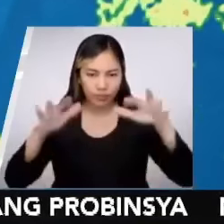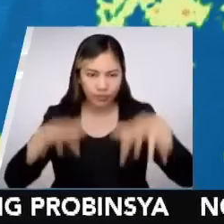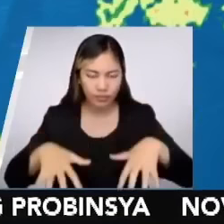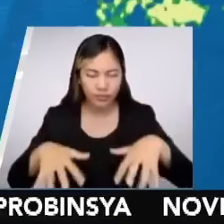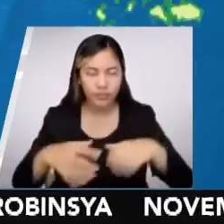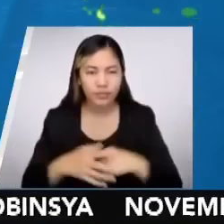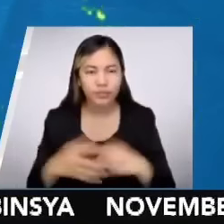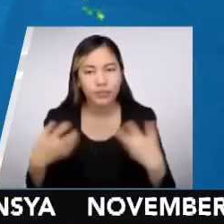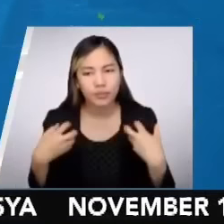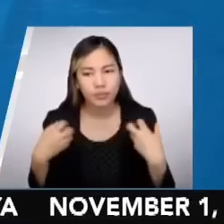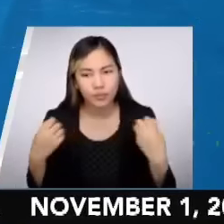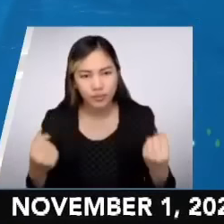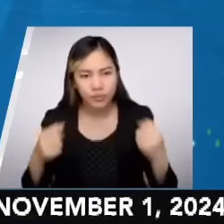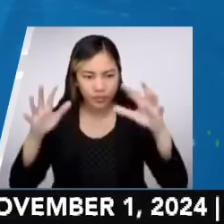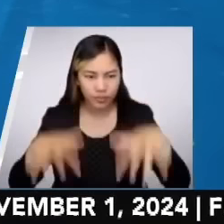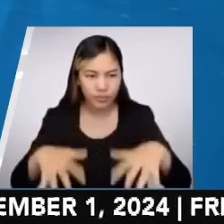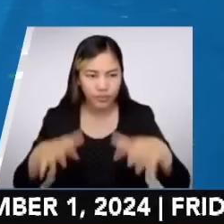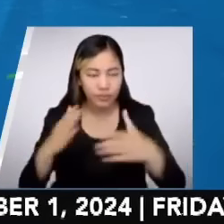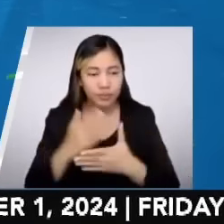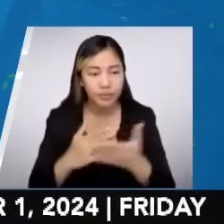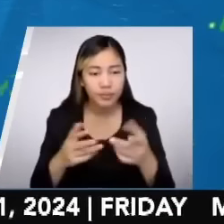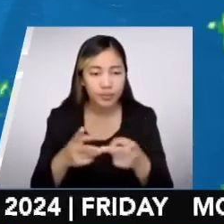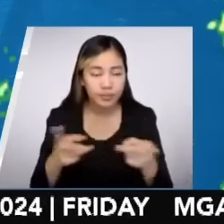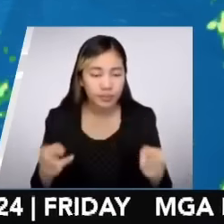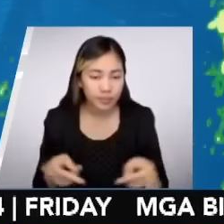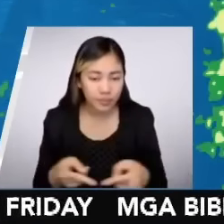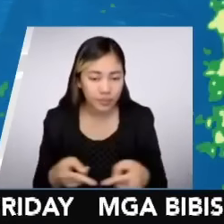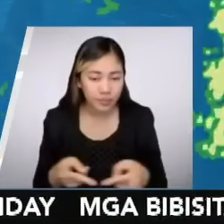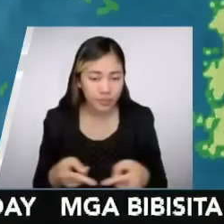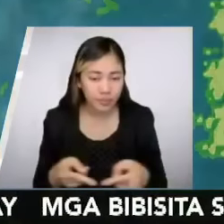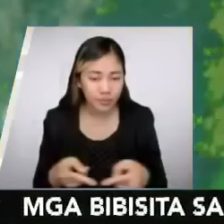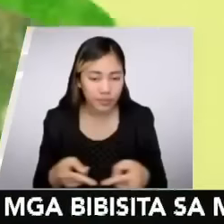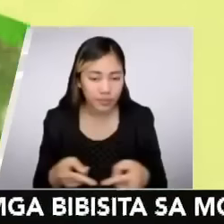ng baha o landslide kaya dapat pa rin maging alerto.